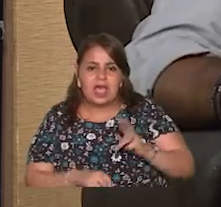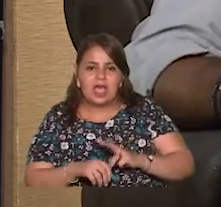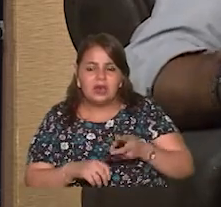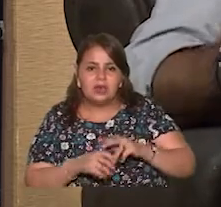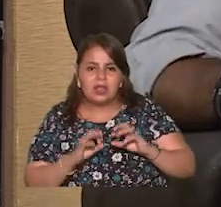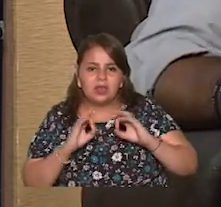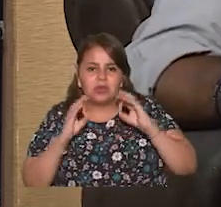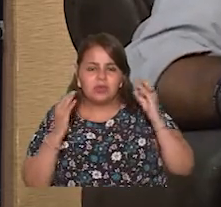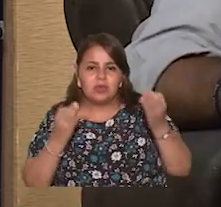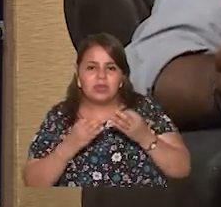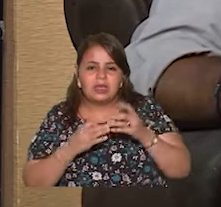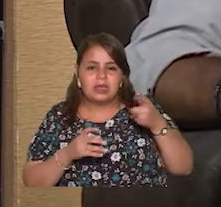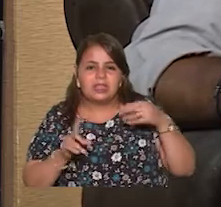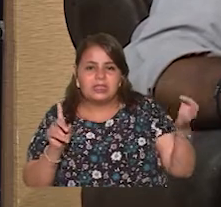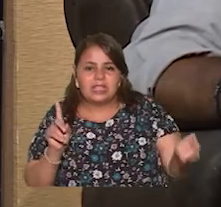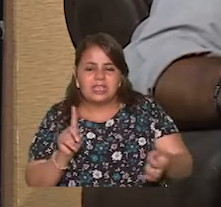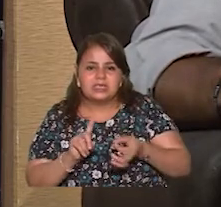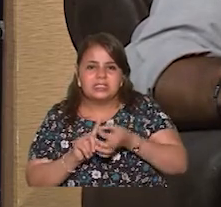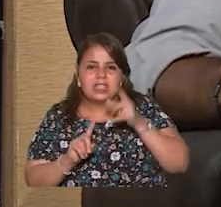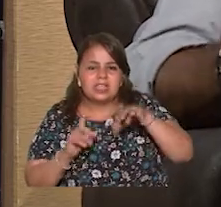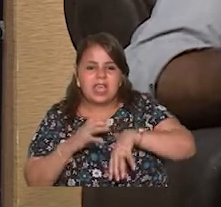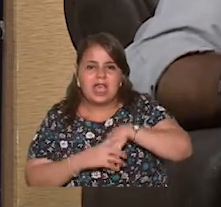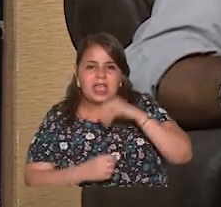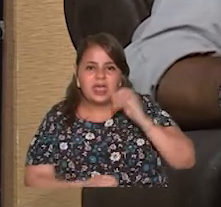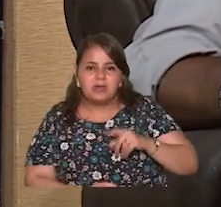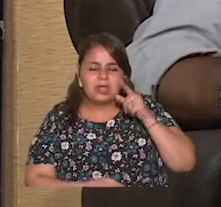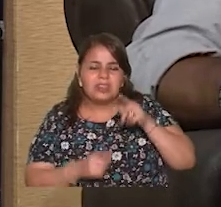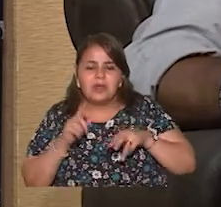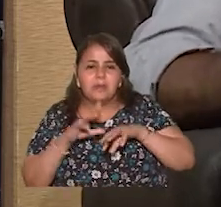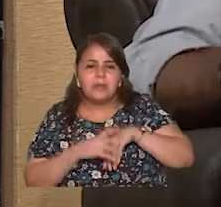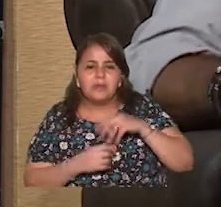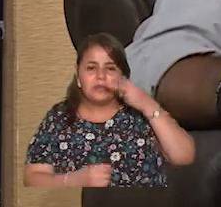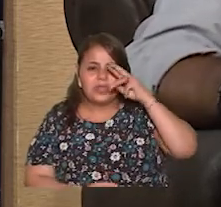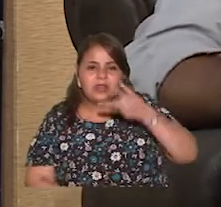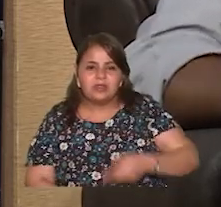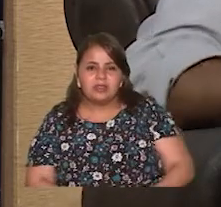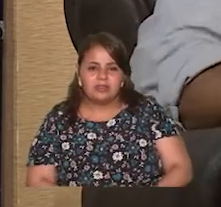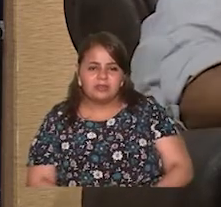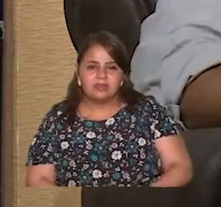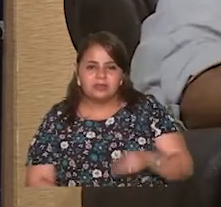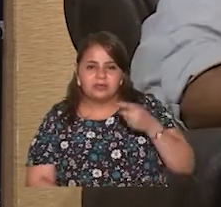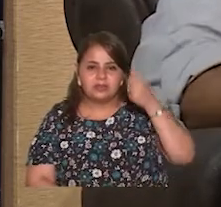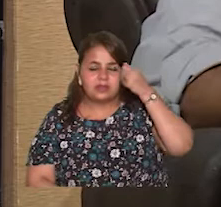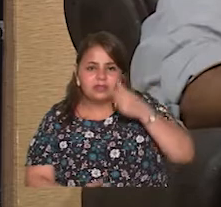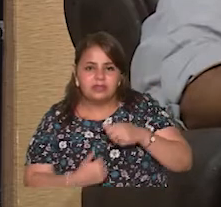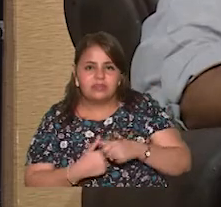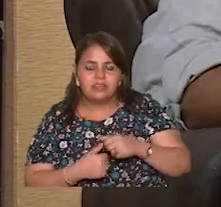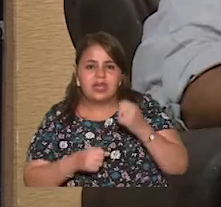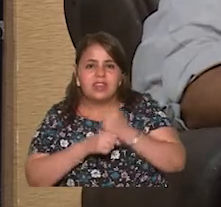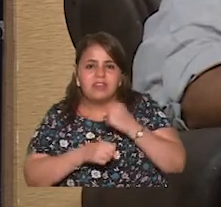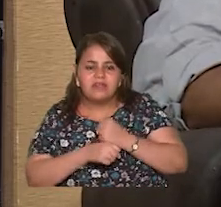حواليك هيأثر عليك وهو اللي هيشكلك. أنت مين في دول؟ افتكر الفعل هو أن أنا